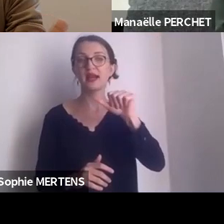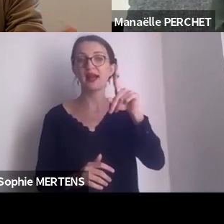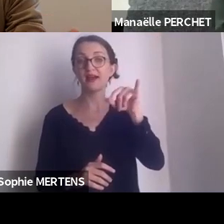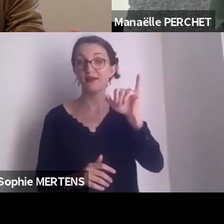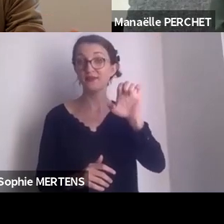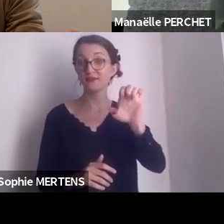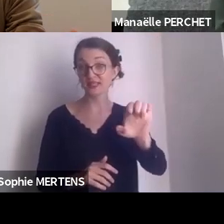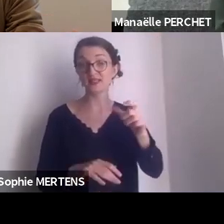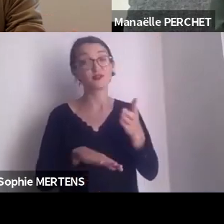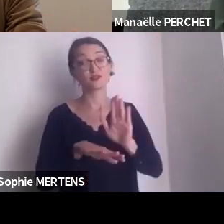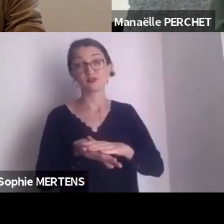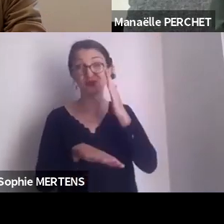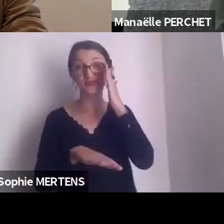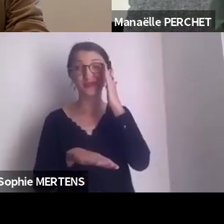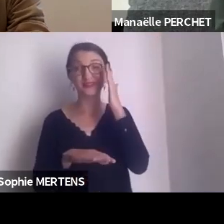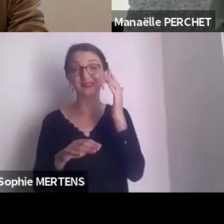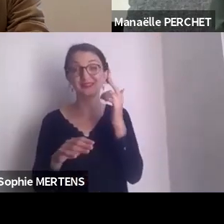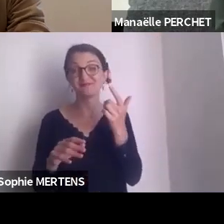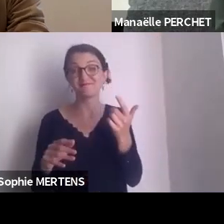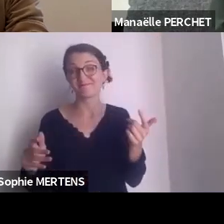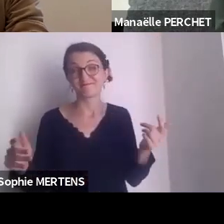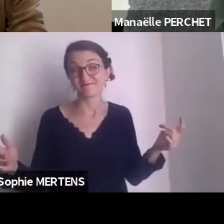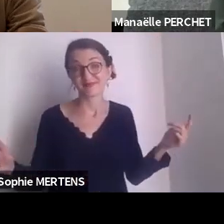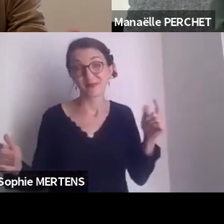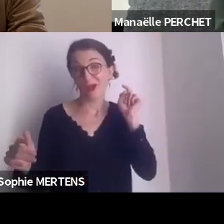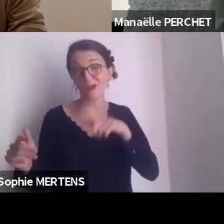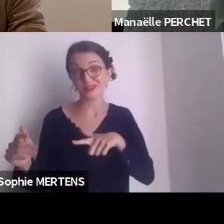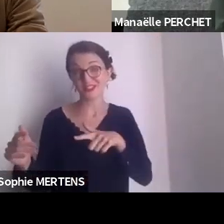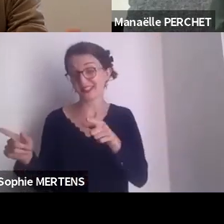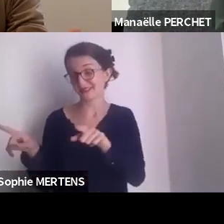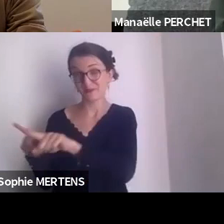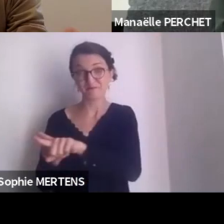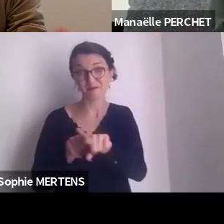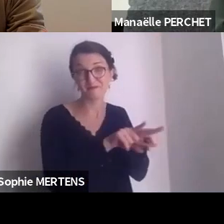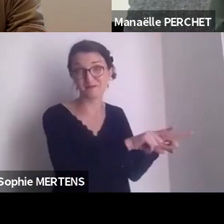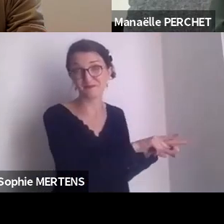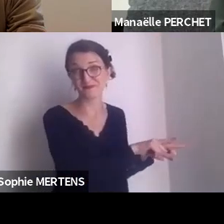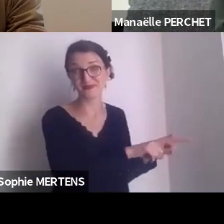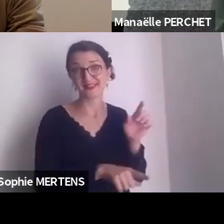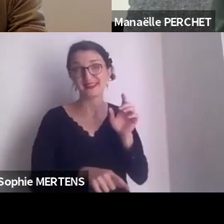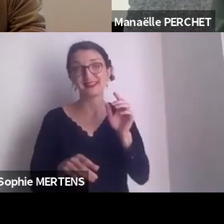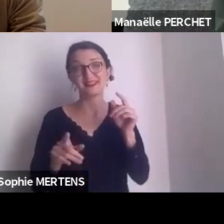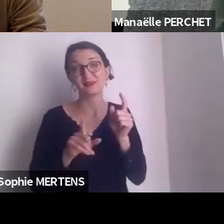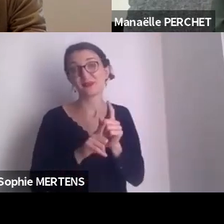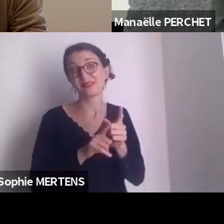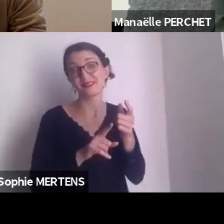super gaies au niveau de la communication. Hein. On a utilisé quand même la communication officielle.